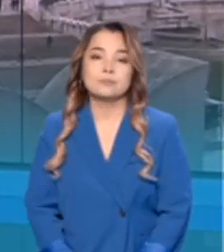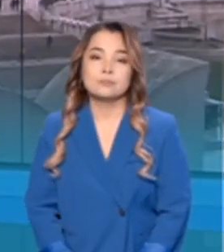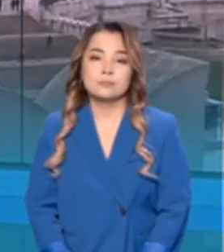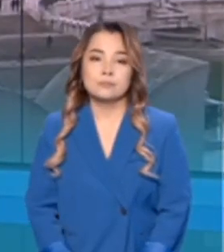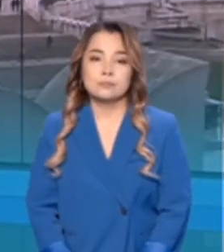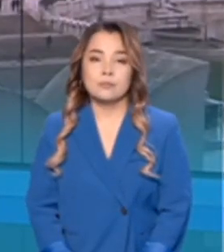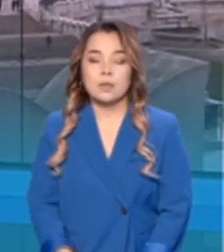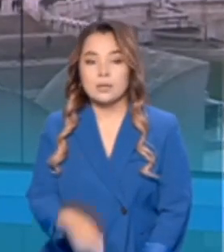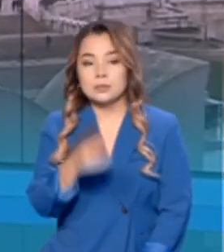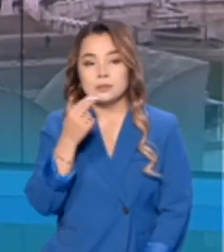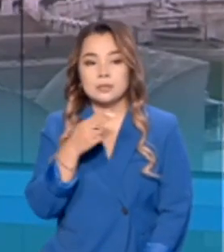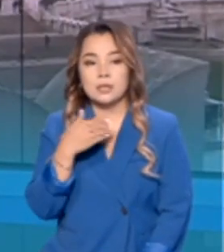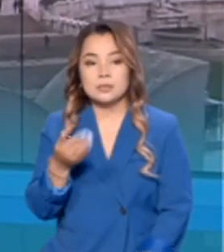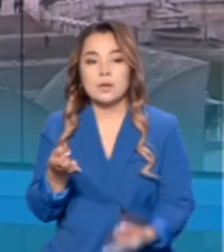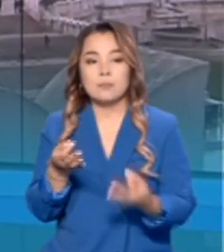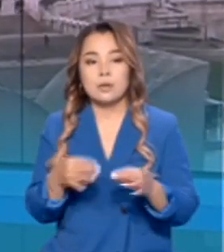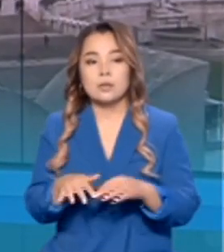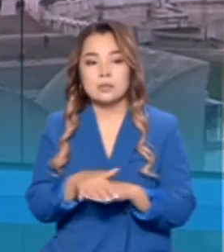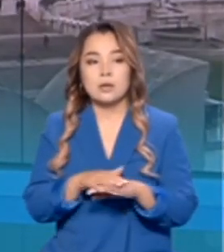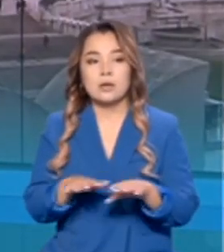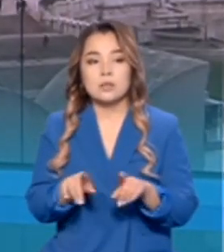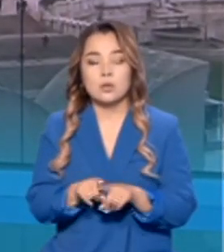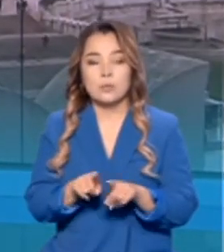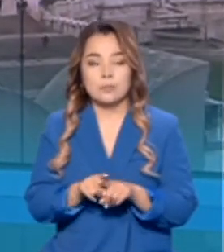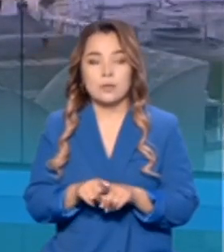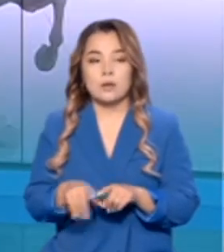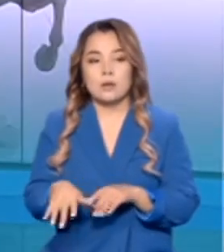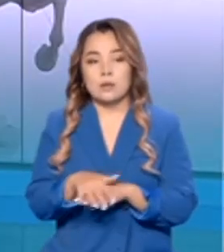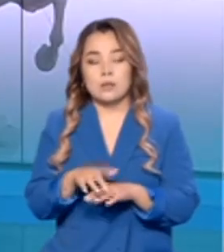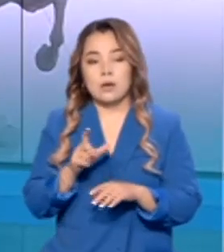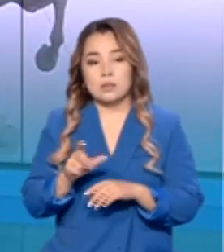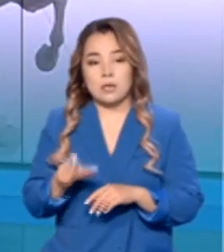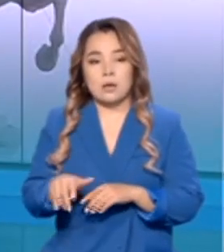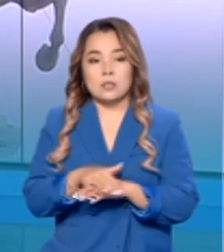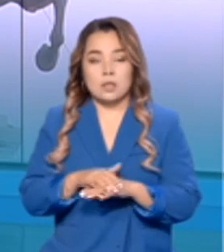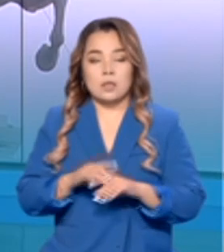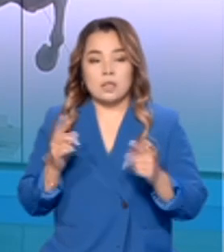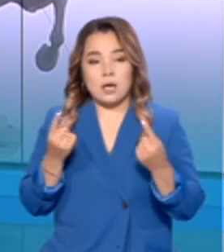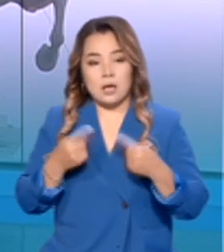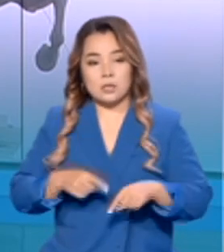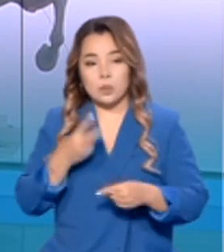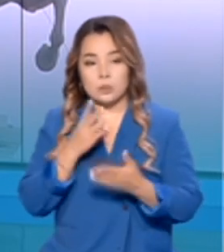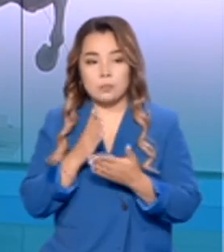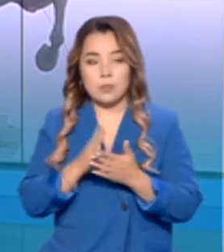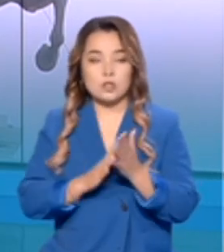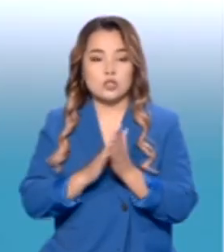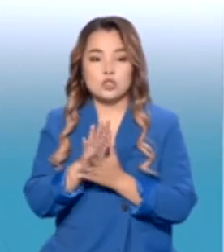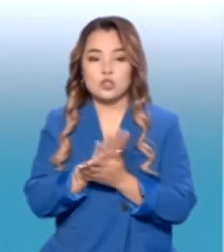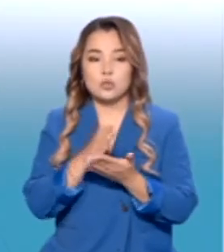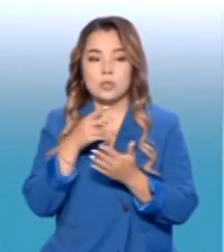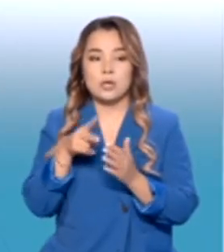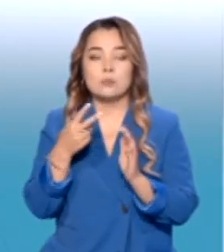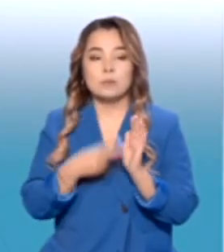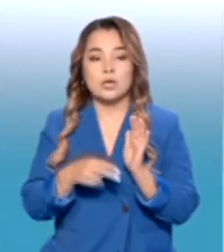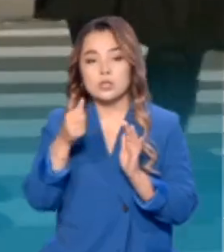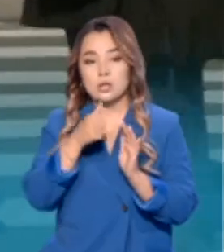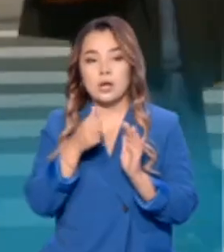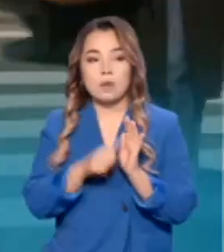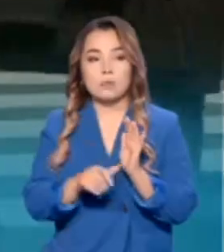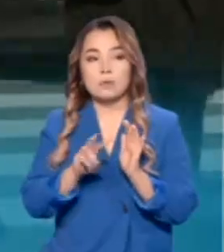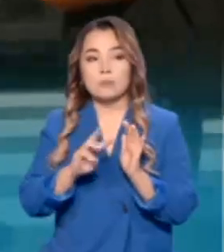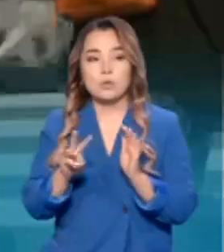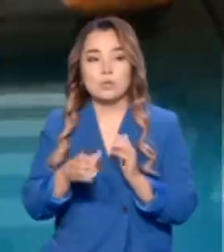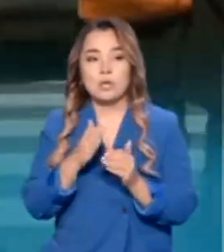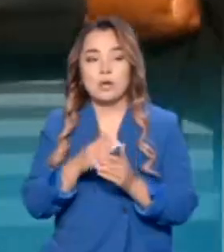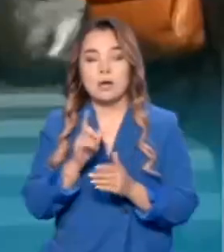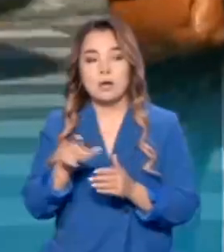Жаханнан дабрер ақпар, Италияда демографиялық дағдарыс соңғы 30 жылда табиғи өсім жоқ. Осылай жалғаса берсе 2070 жылға қарай 60 миллионға